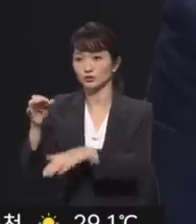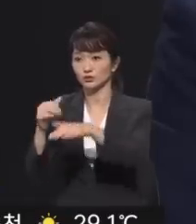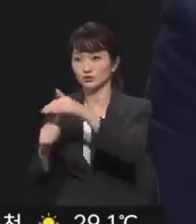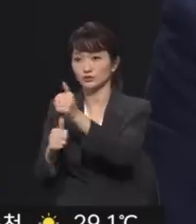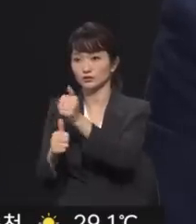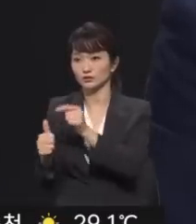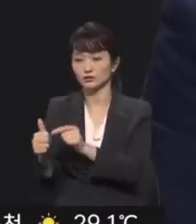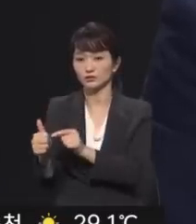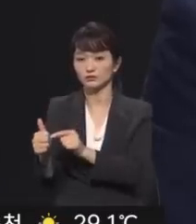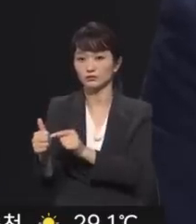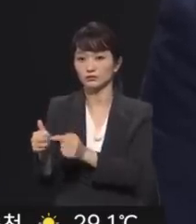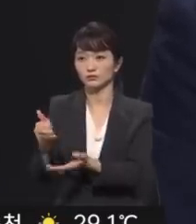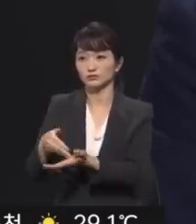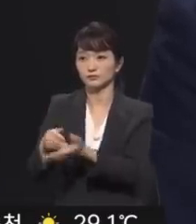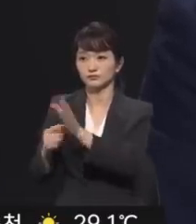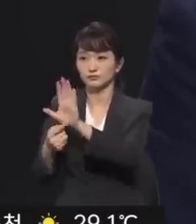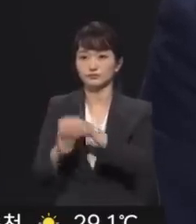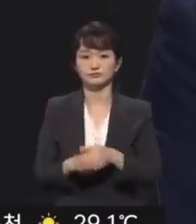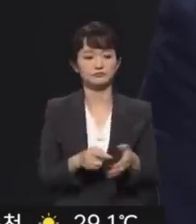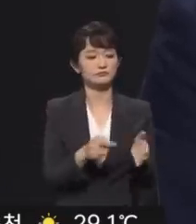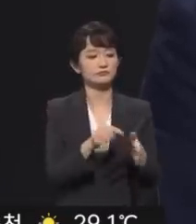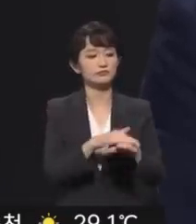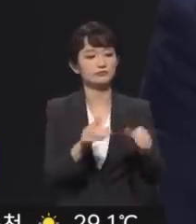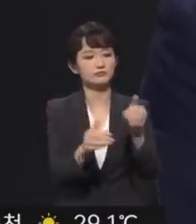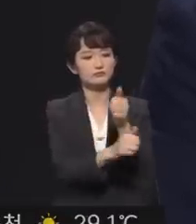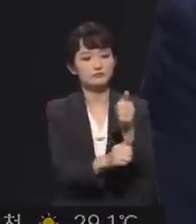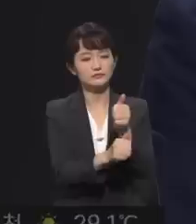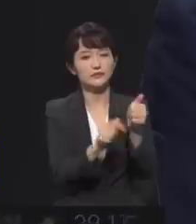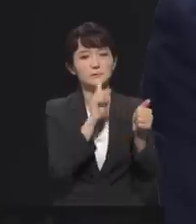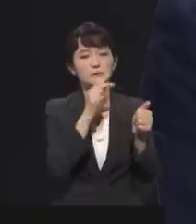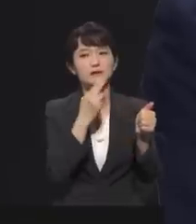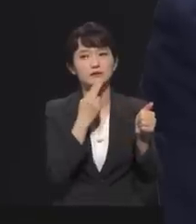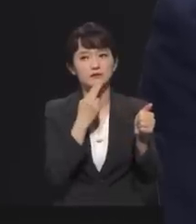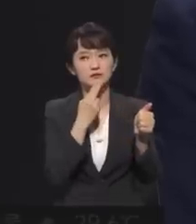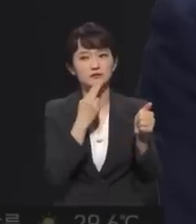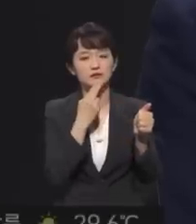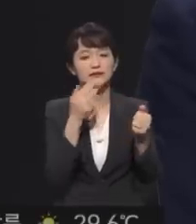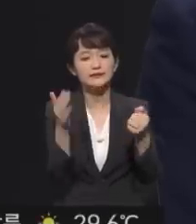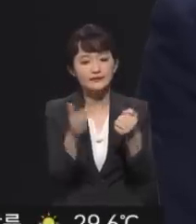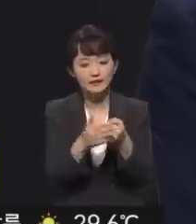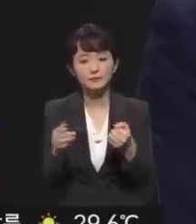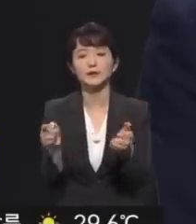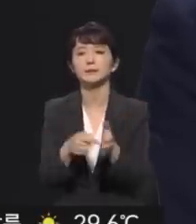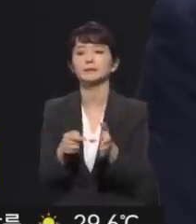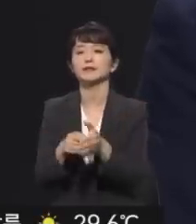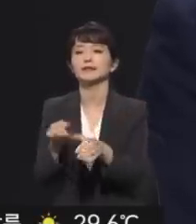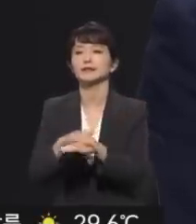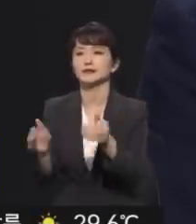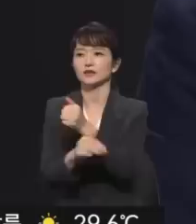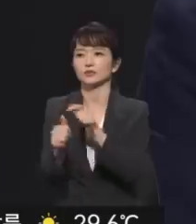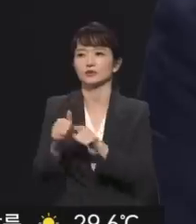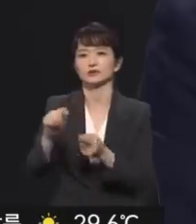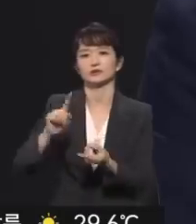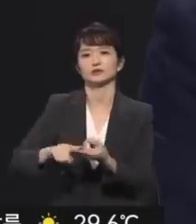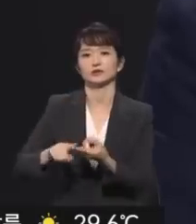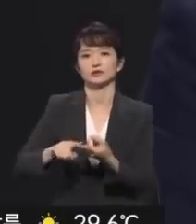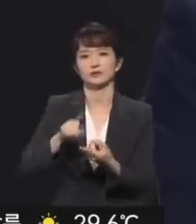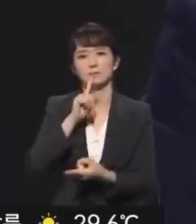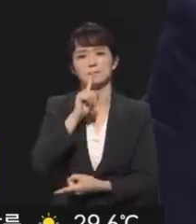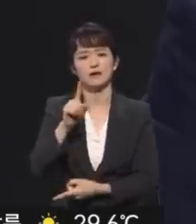예 비대 의원에 대해서는 언급이 없었기 때문에 비대위원은 유하다 라고 이야기를 한 거예요 저는 말도 안들어 이야기로